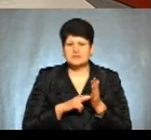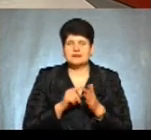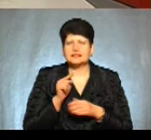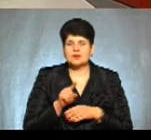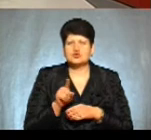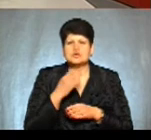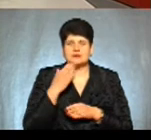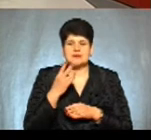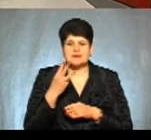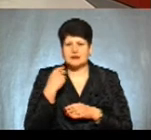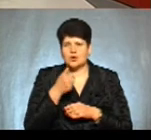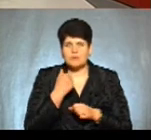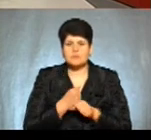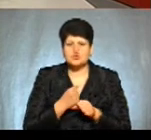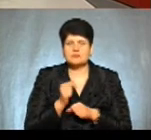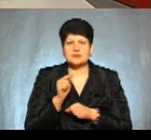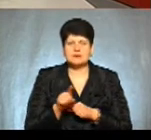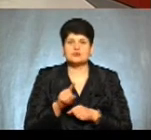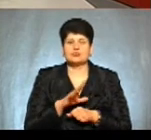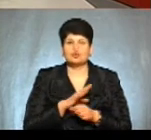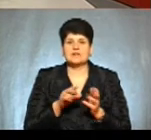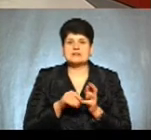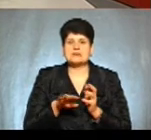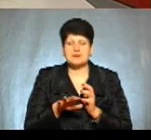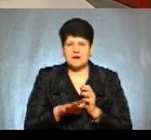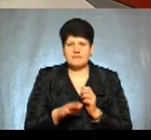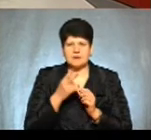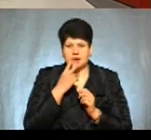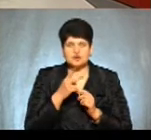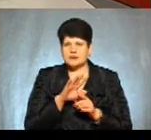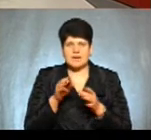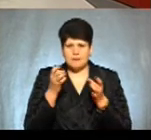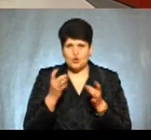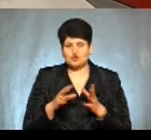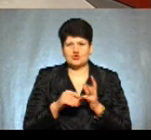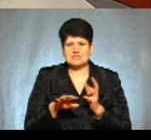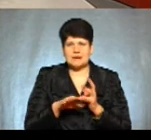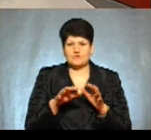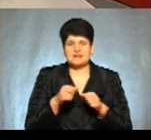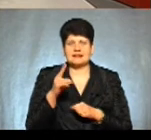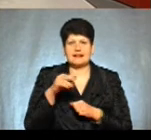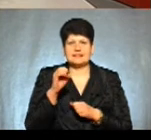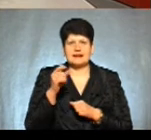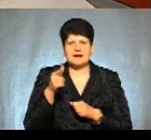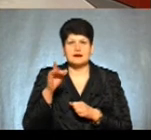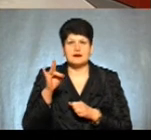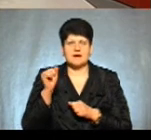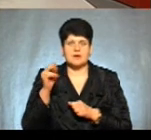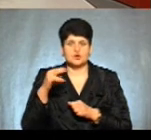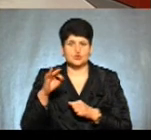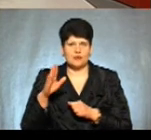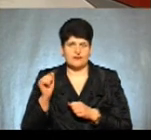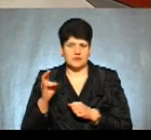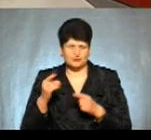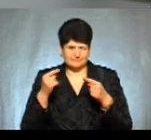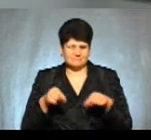власне, за останні 3 роки ми працюємо над тим, щоб була земля. Якби бачите, що не так просто землю взяти, і деградовану, і малопродуктивну. Якби бачите